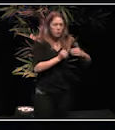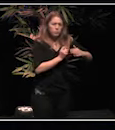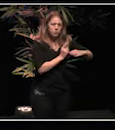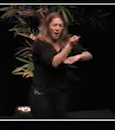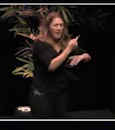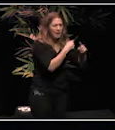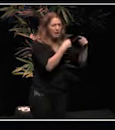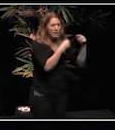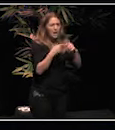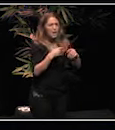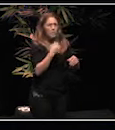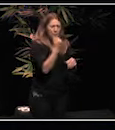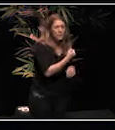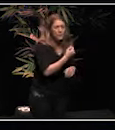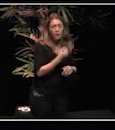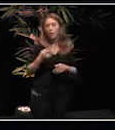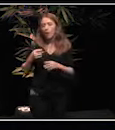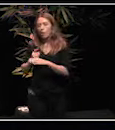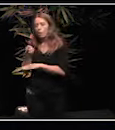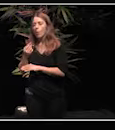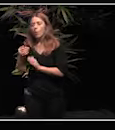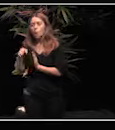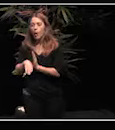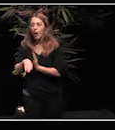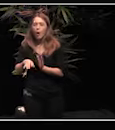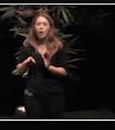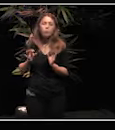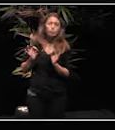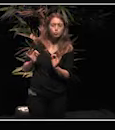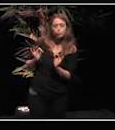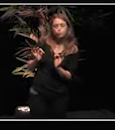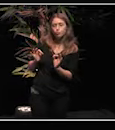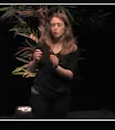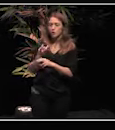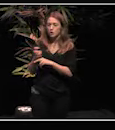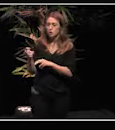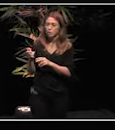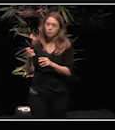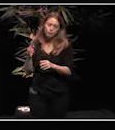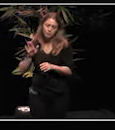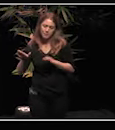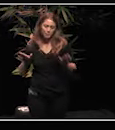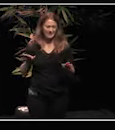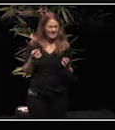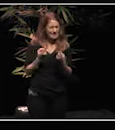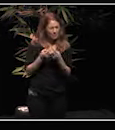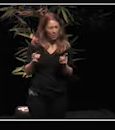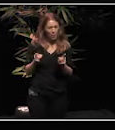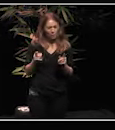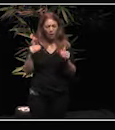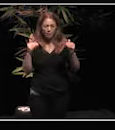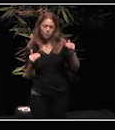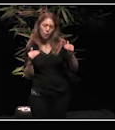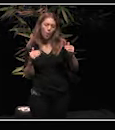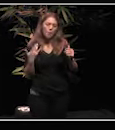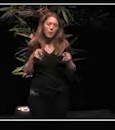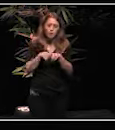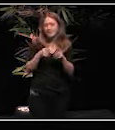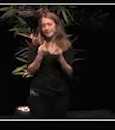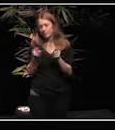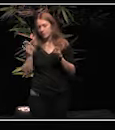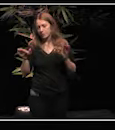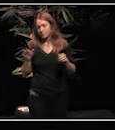plus-plus. Et le marathon, non, là, ça va, ça c'est raisonnable. Non, les risques sont un peu différents. Mais dans l'ensemble, il faut quand même garder à l'esprit